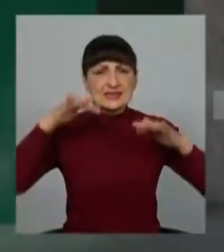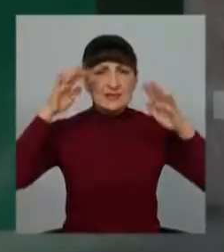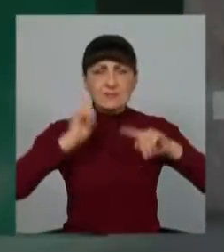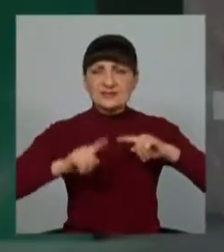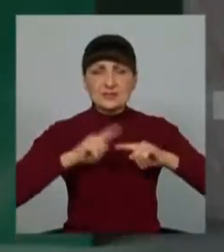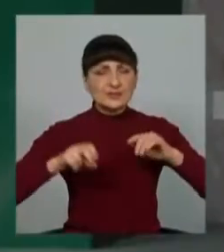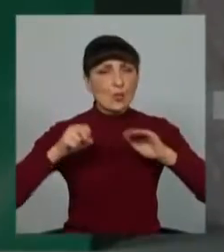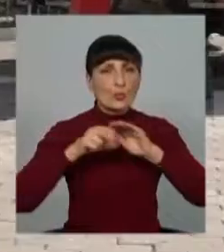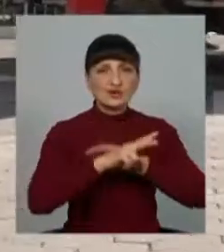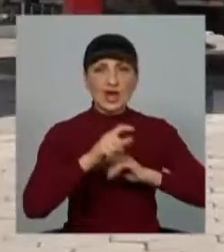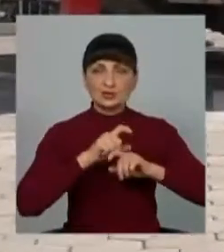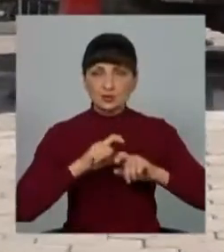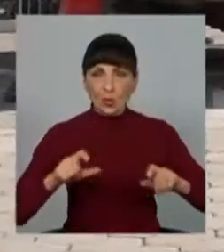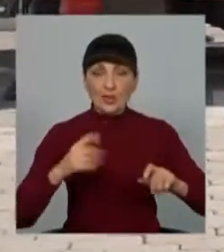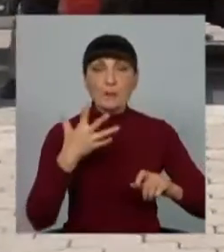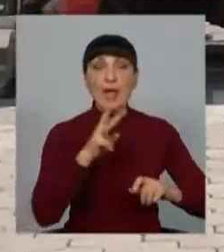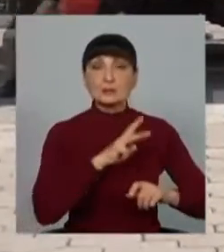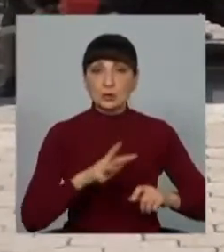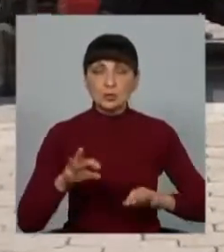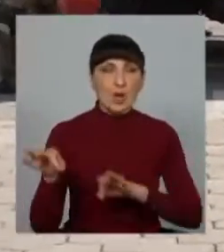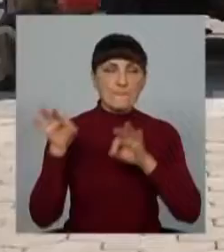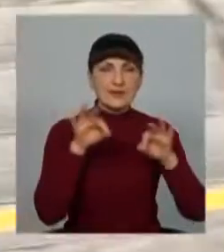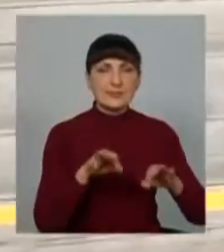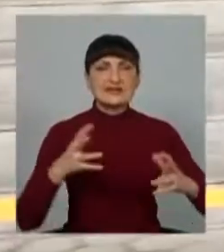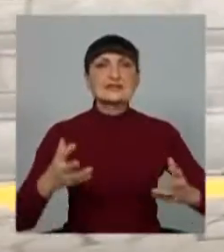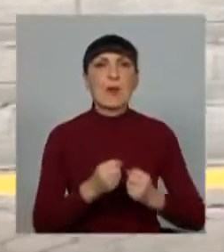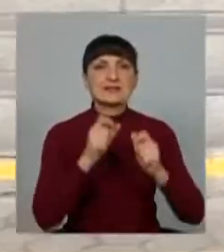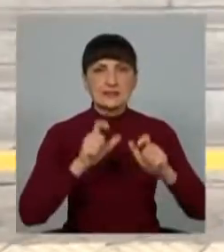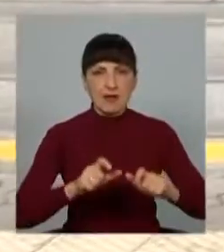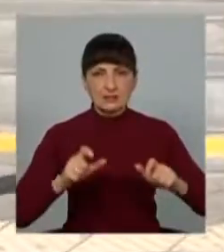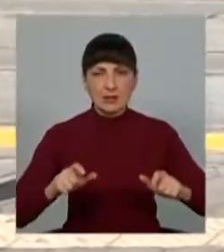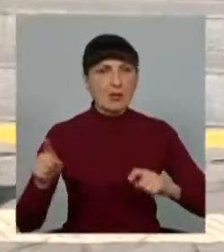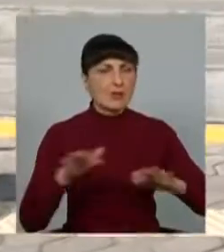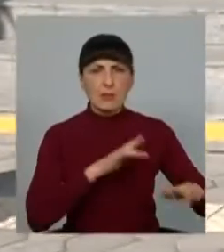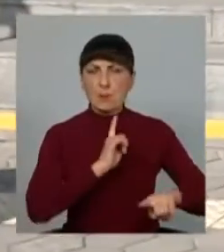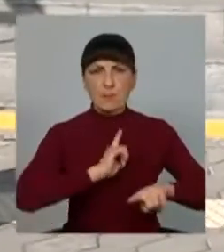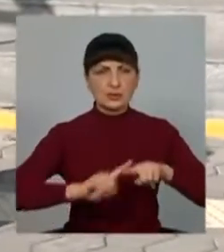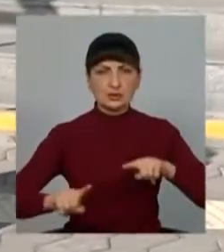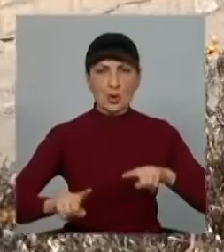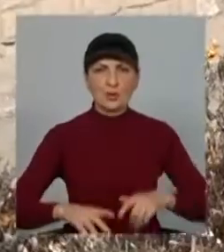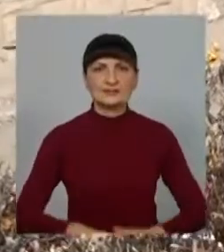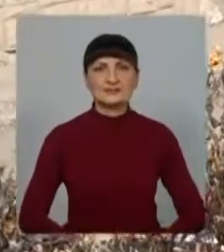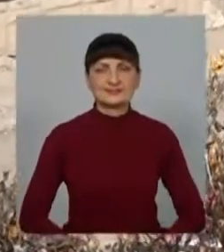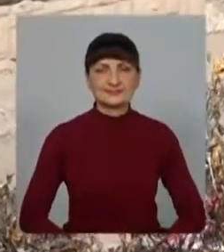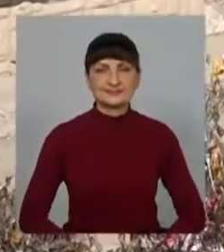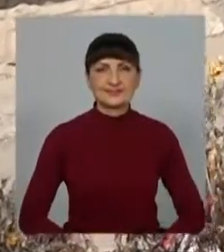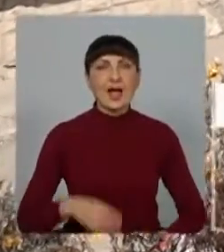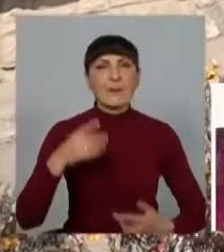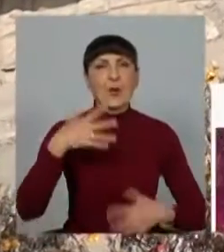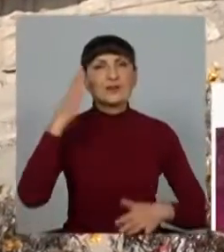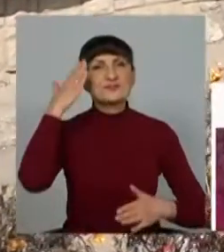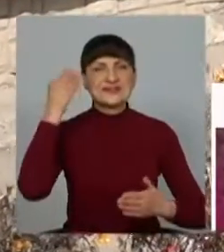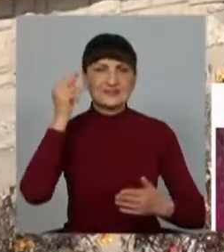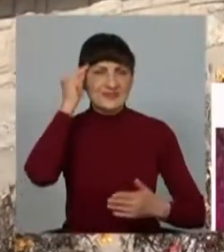спешке покинули здание. Не прошло и 5 минут, как на место прибыли спасатели. Действуют они крайне оперативно. По легенде учений, во